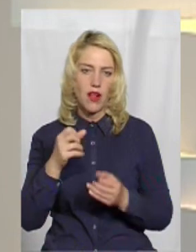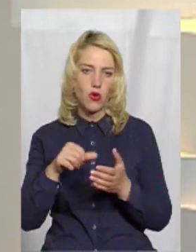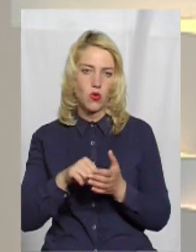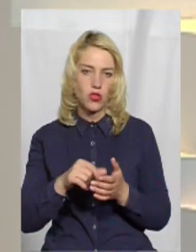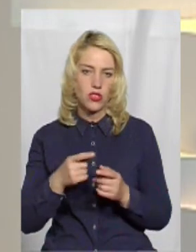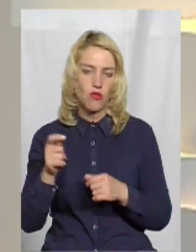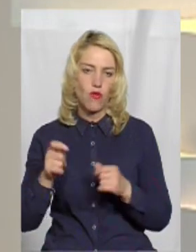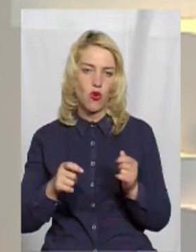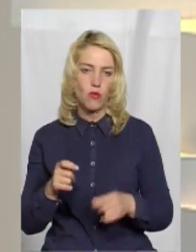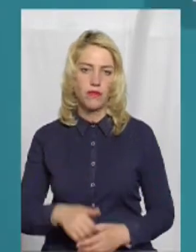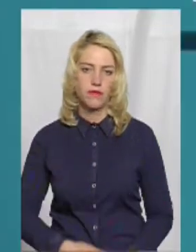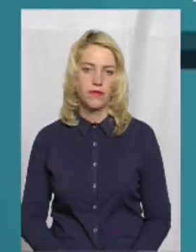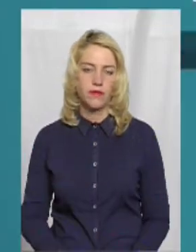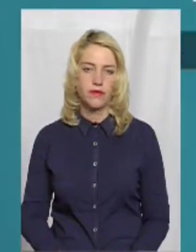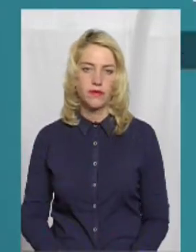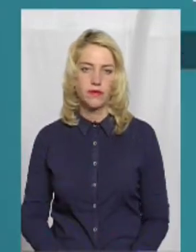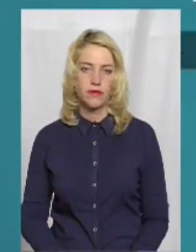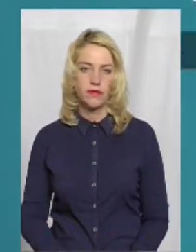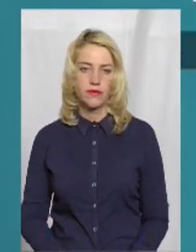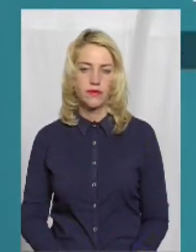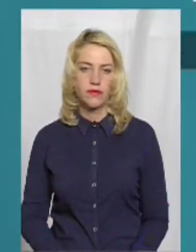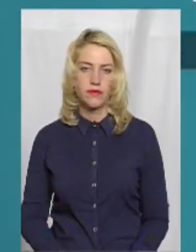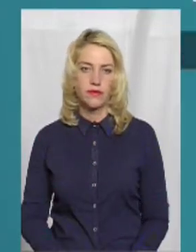сьогоднішньому форумі. Прошу.